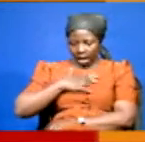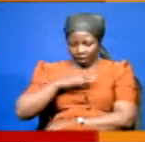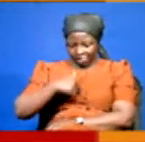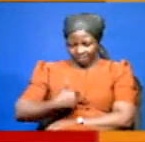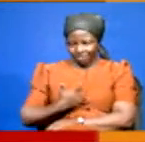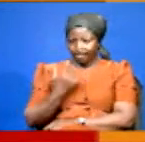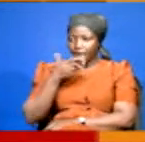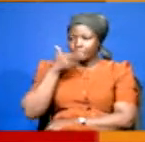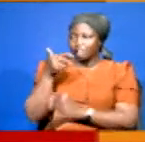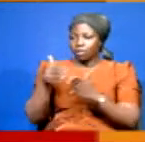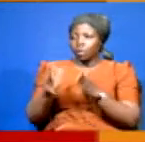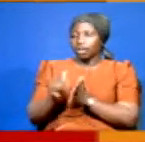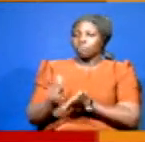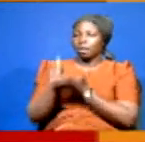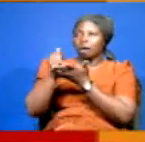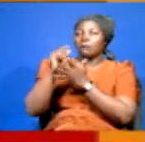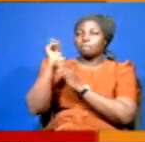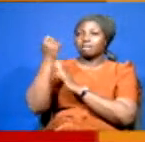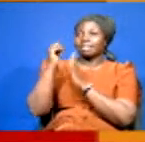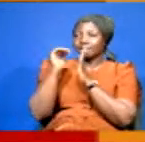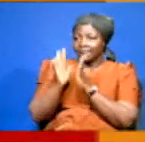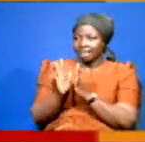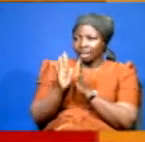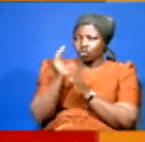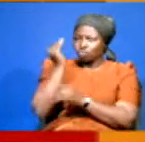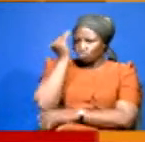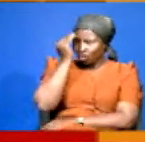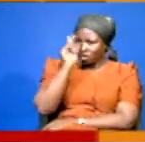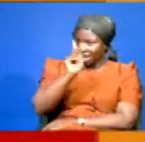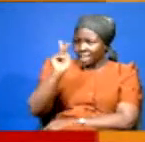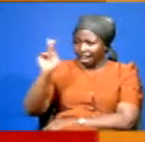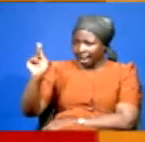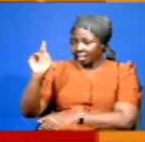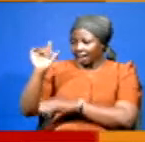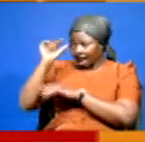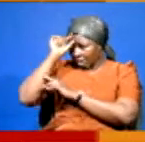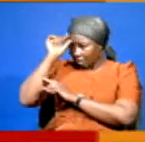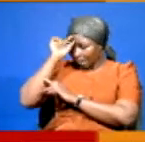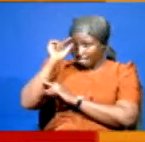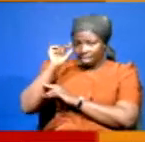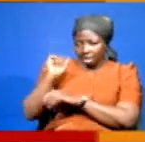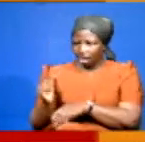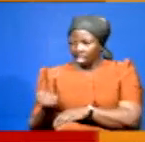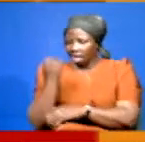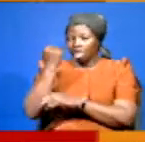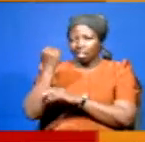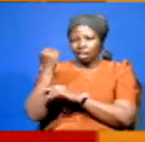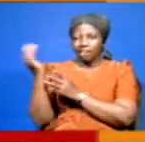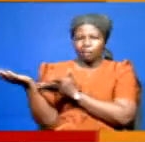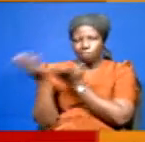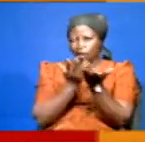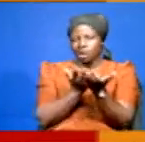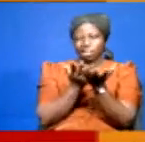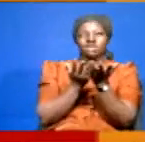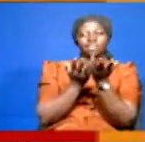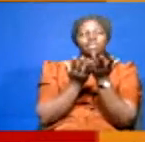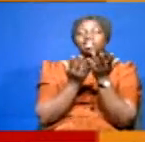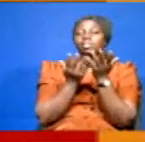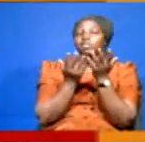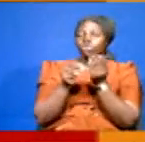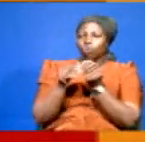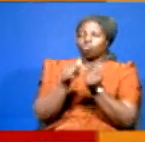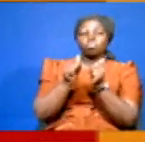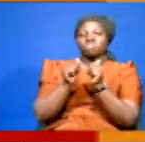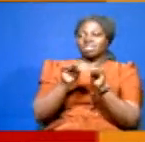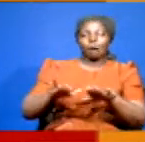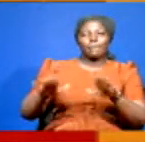sisi kama Kenya Kwanza government, sisi sio kuamka na kuleta suluhisho tu ambayo haidumu. Shida tumekuwa nayo katika taifa letu